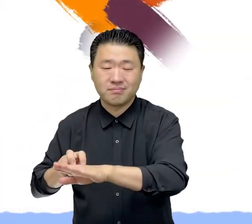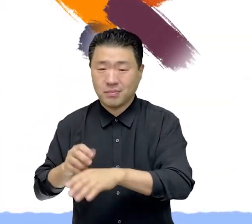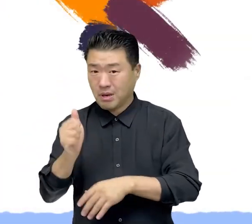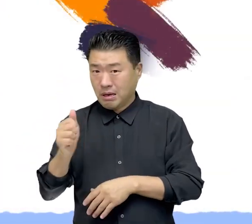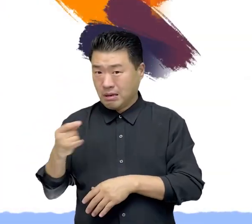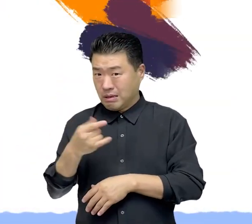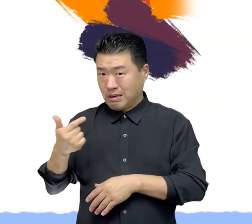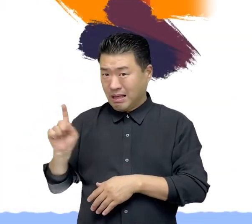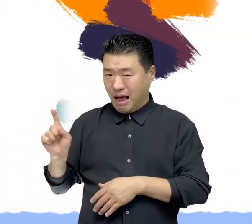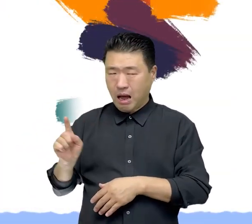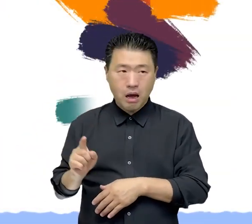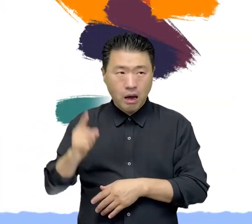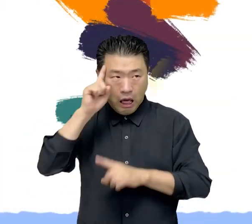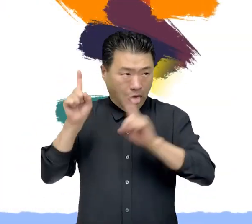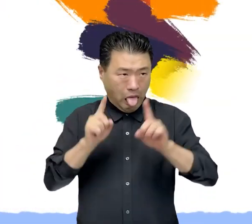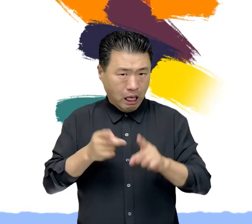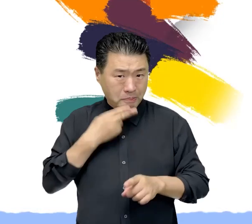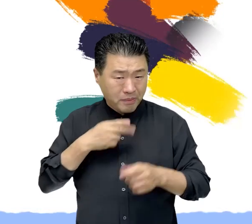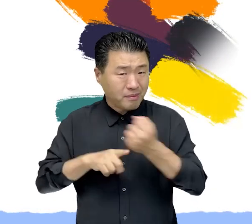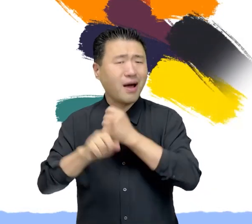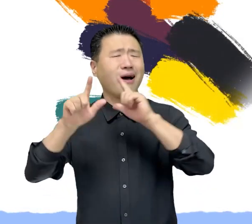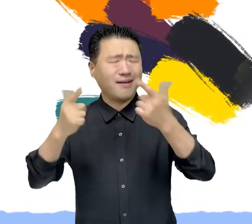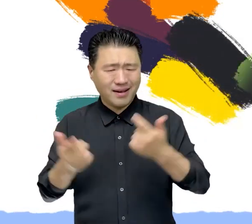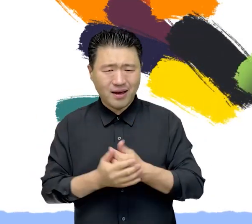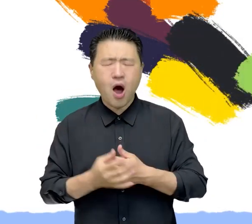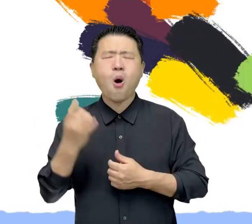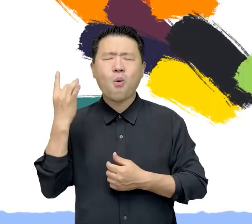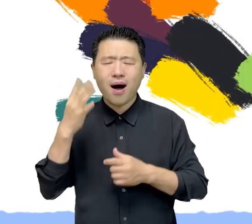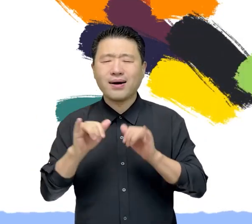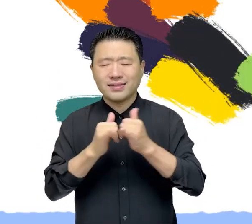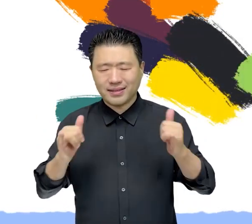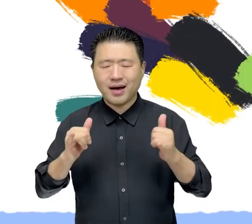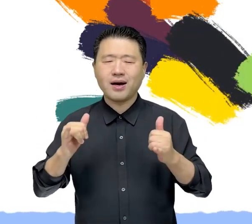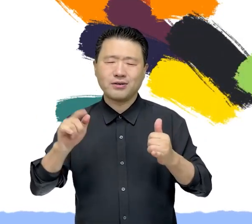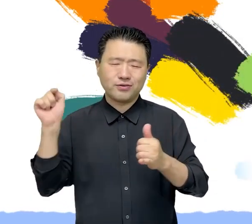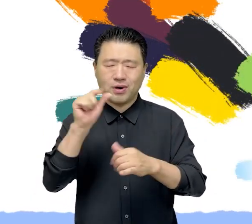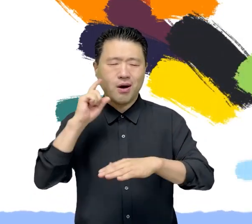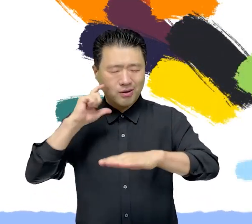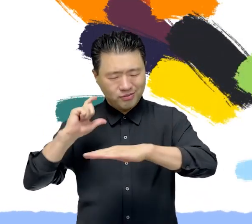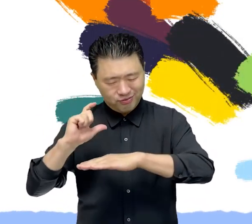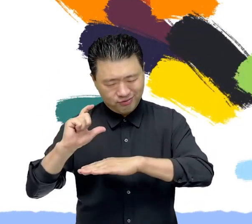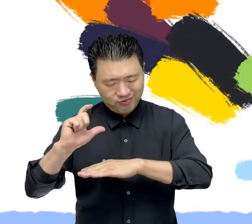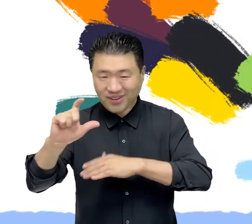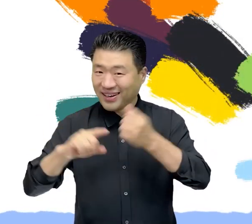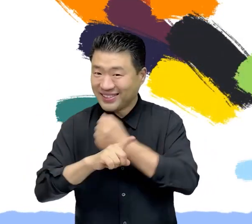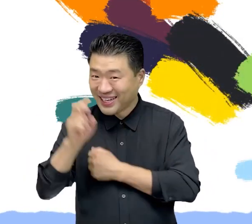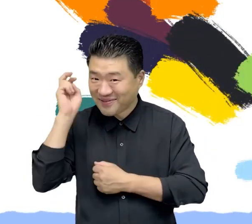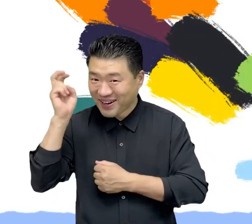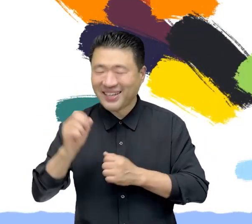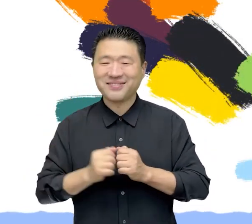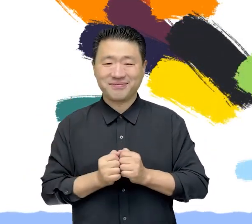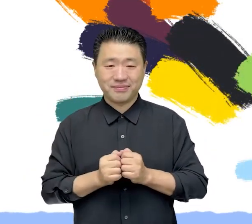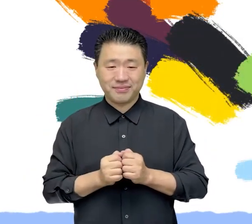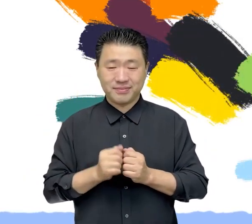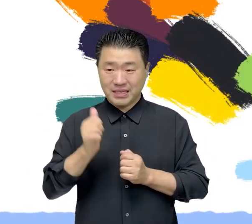어쩌면 희나는 빠릿빠릿하지 못한 게 아니라 인간 본연의 속도를 유지하고 있는 것일지도 모른다.